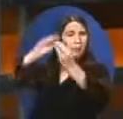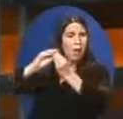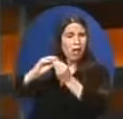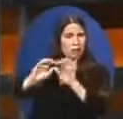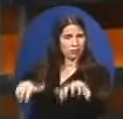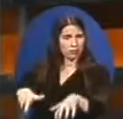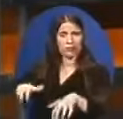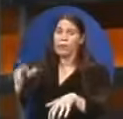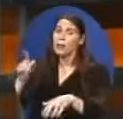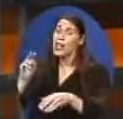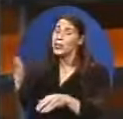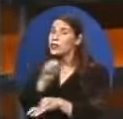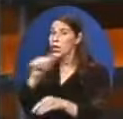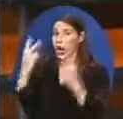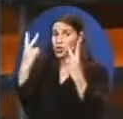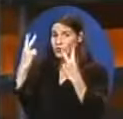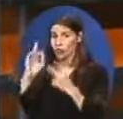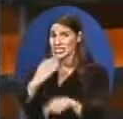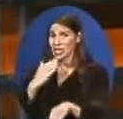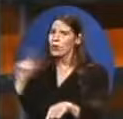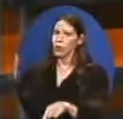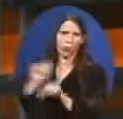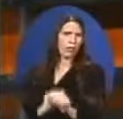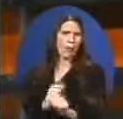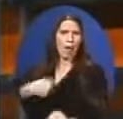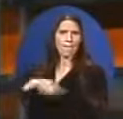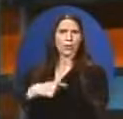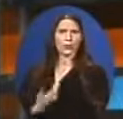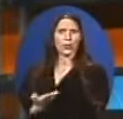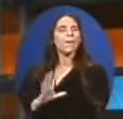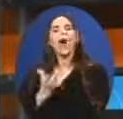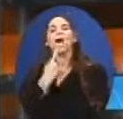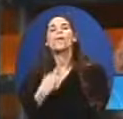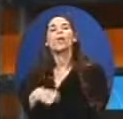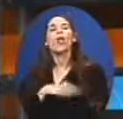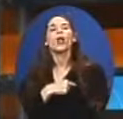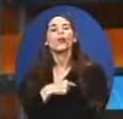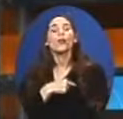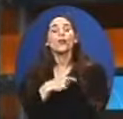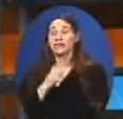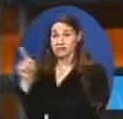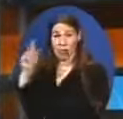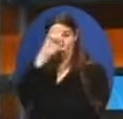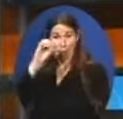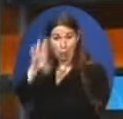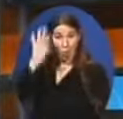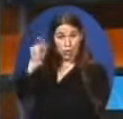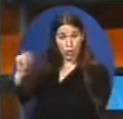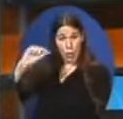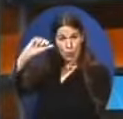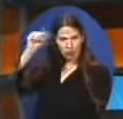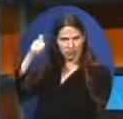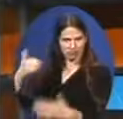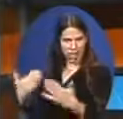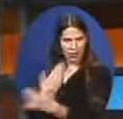החיוניים ביותר למדינת ישראל, היה איתנו שם. הרי מה אמרו לנו כל הזמן? איך שהוא יבחר מחדש, הוא